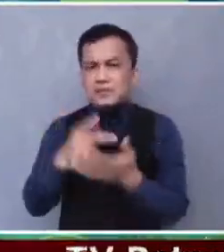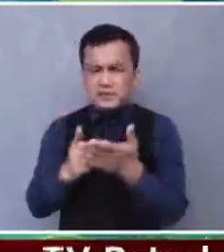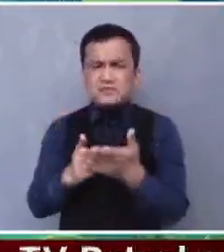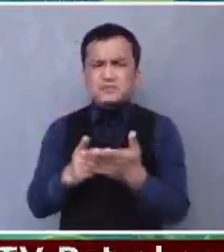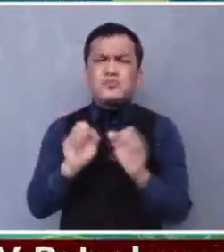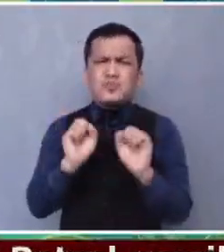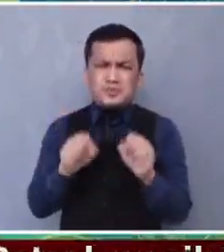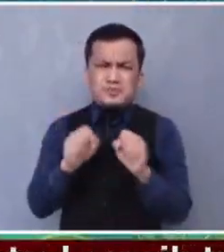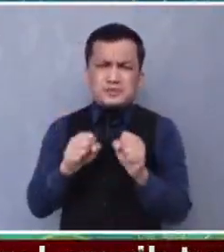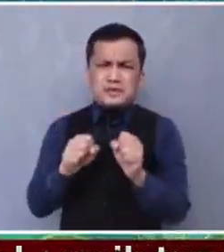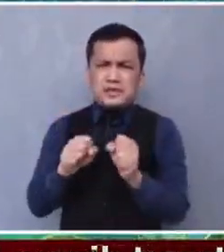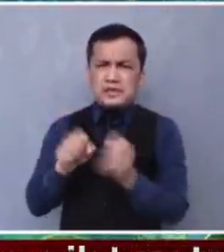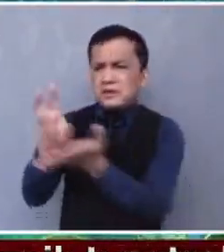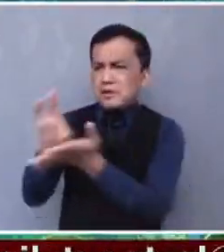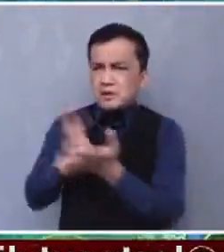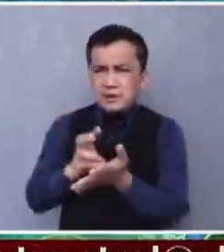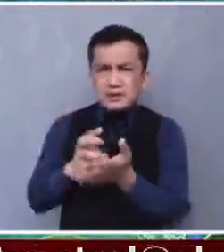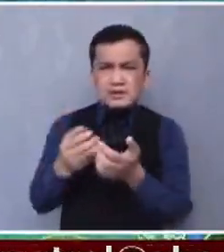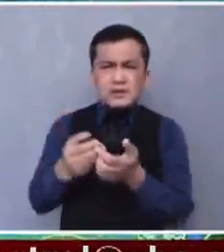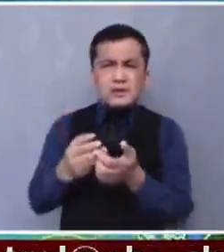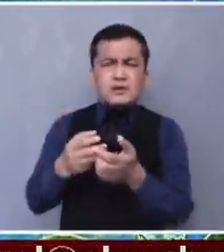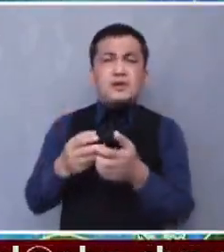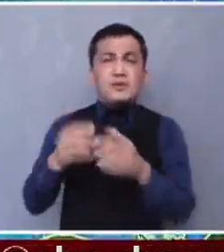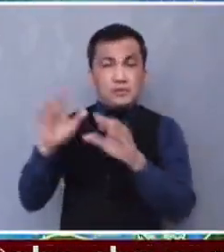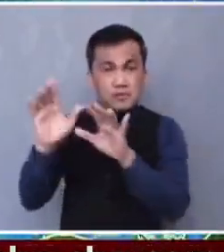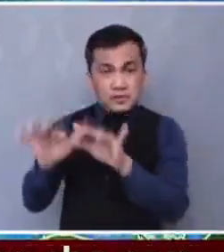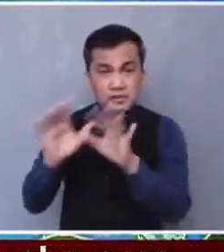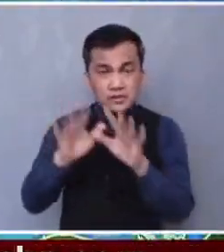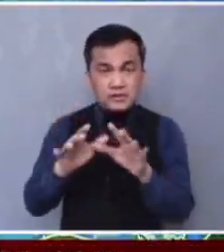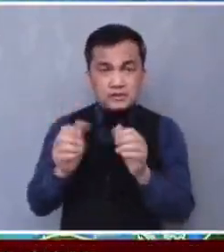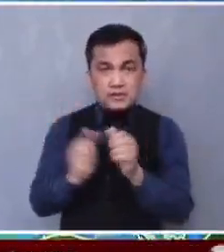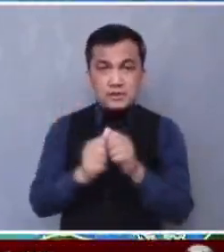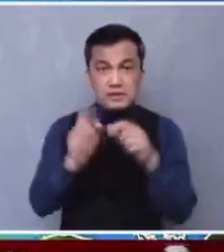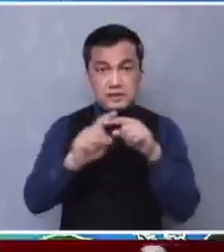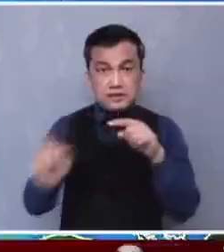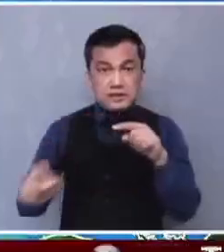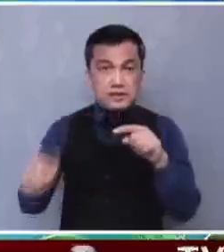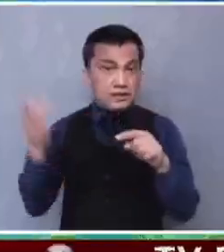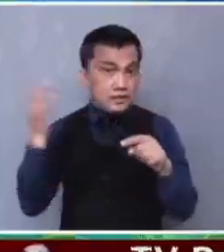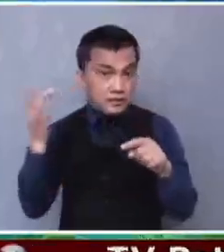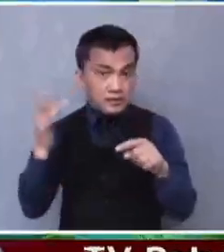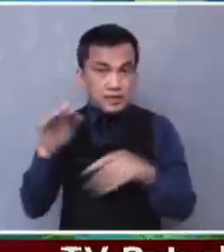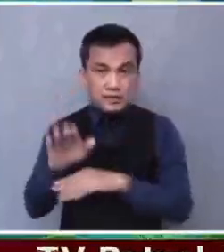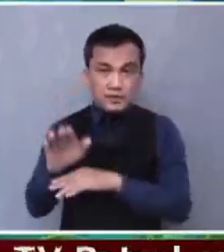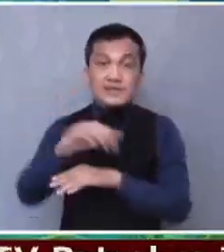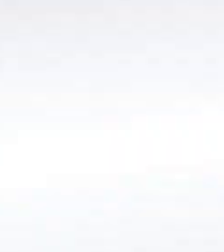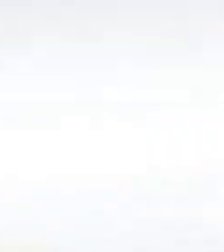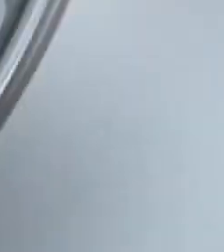pulupulong pag-ulan na may kasamang pagkidlat at pagkulog lalo na sa hapon o gabi.